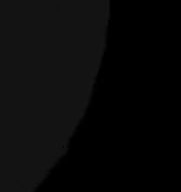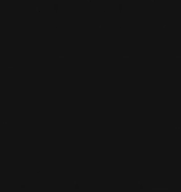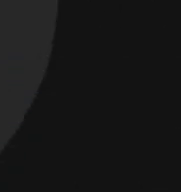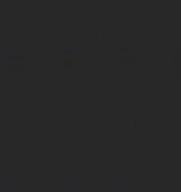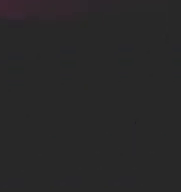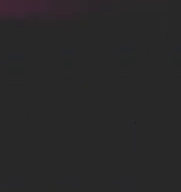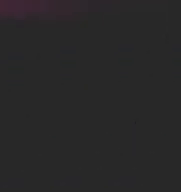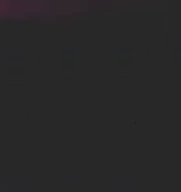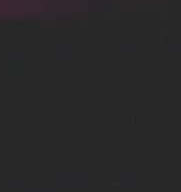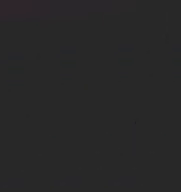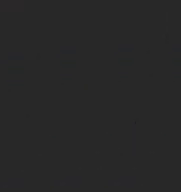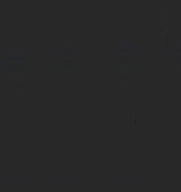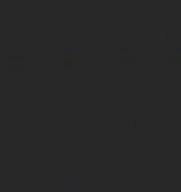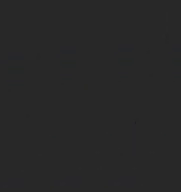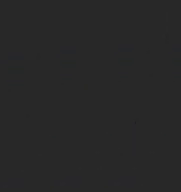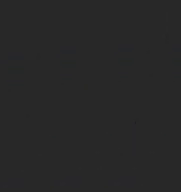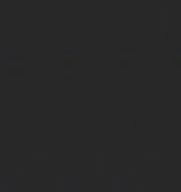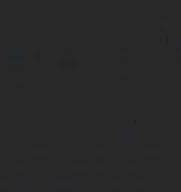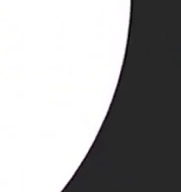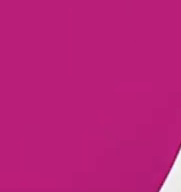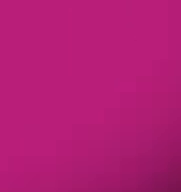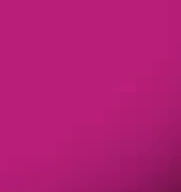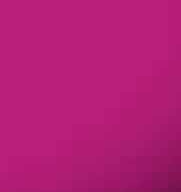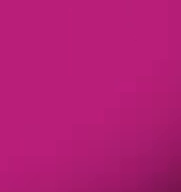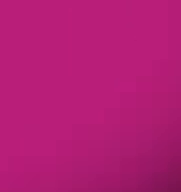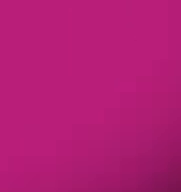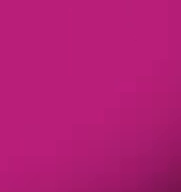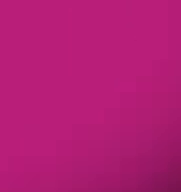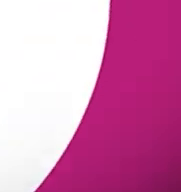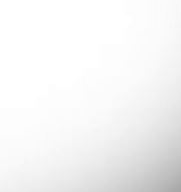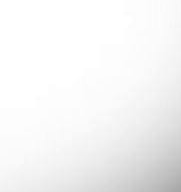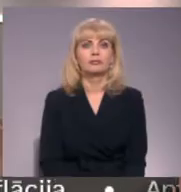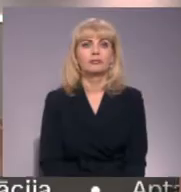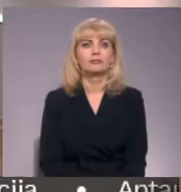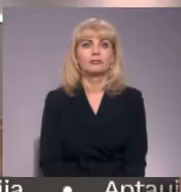Re, visi ēters ir te!